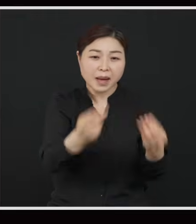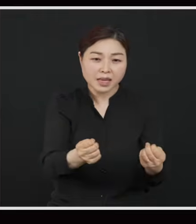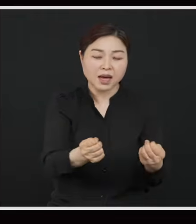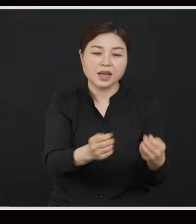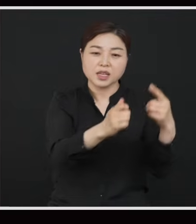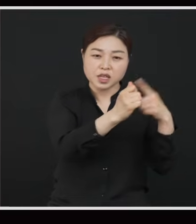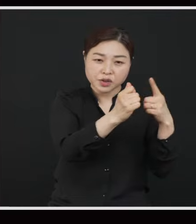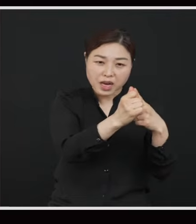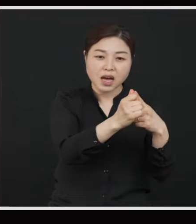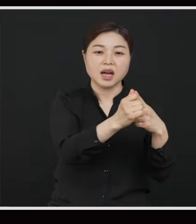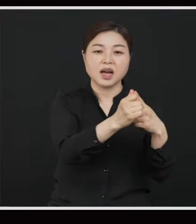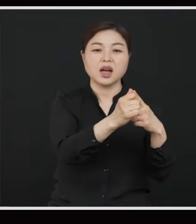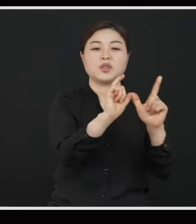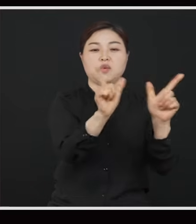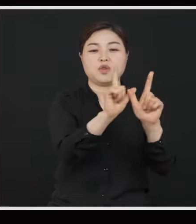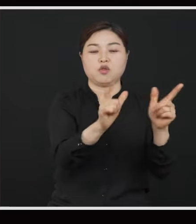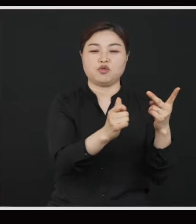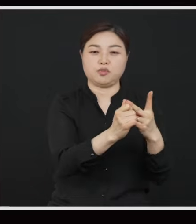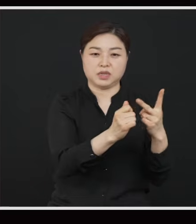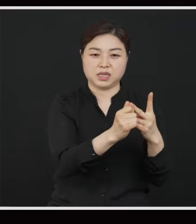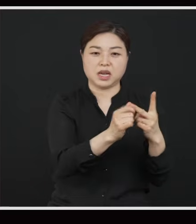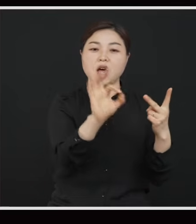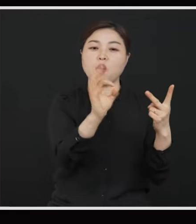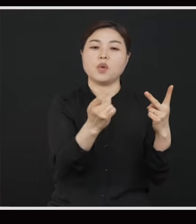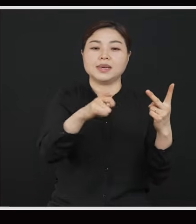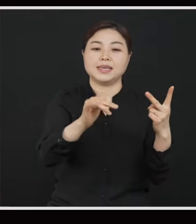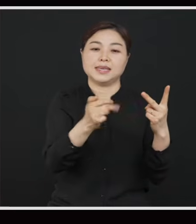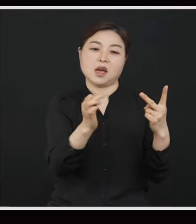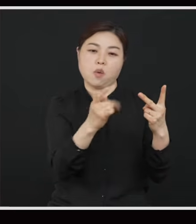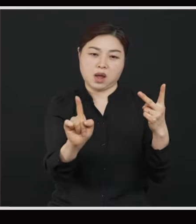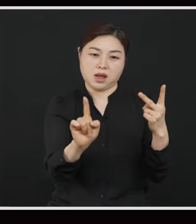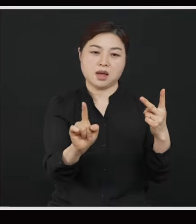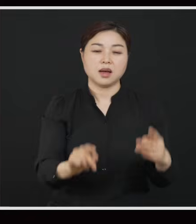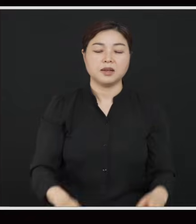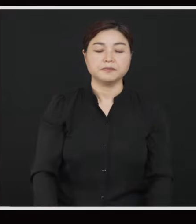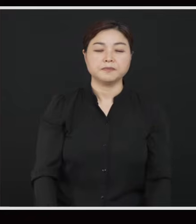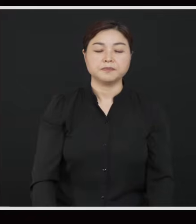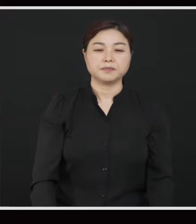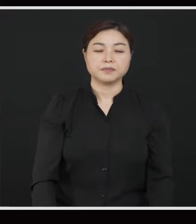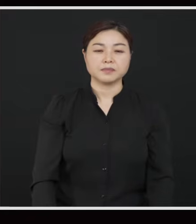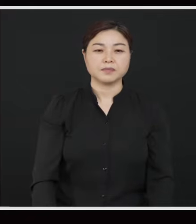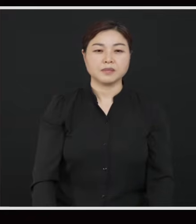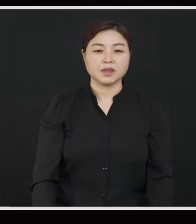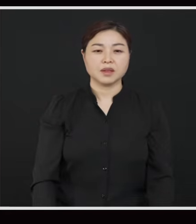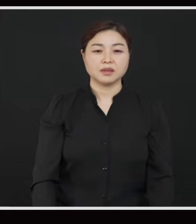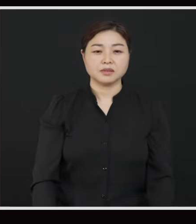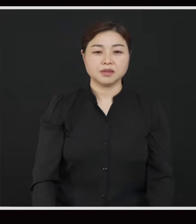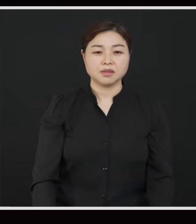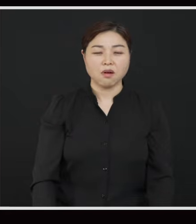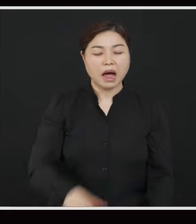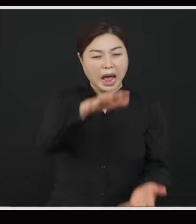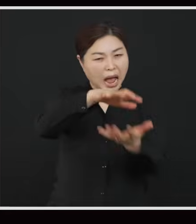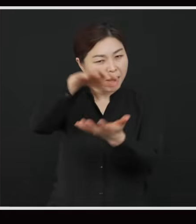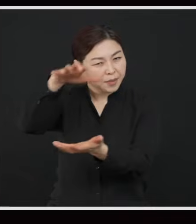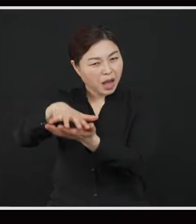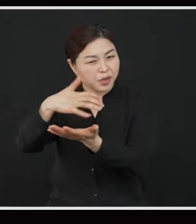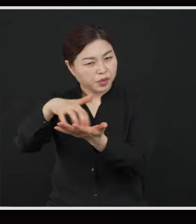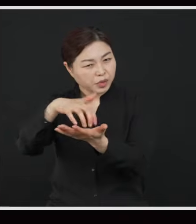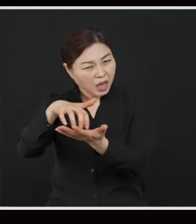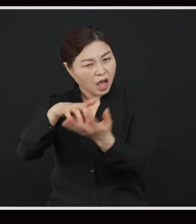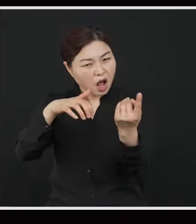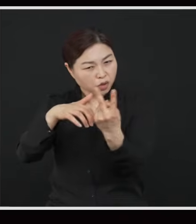1위고 그 다음에 오키나와가 2위입니다. 이렇게 그 두 통계를 봤을 때